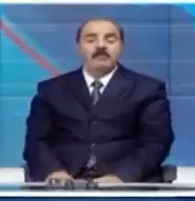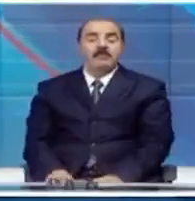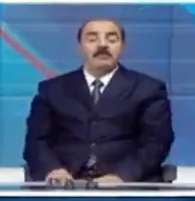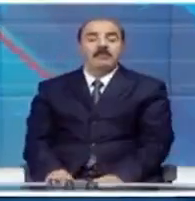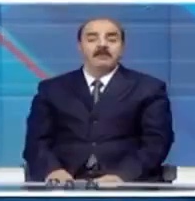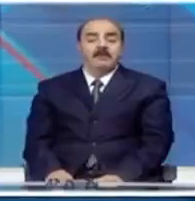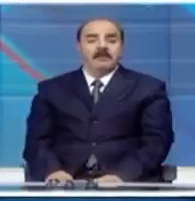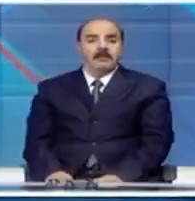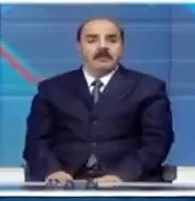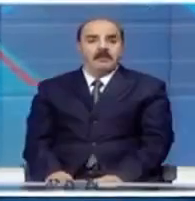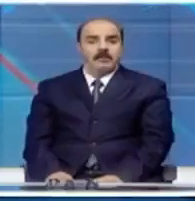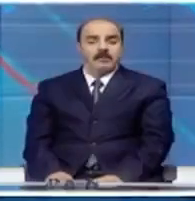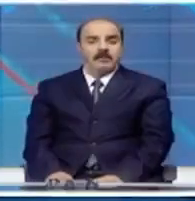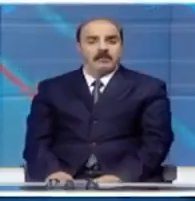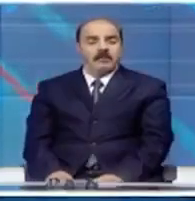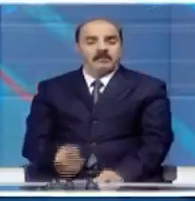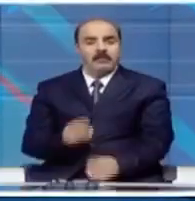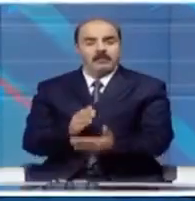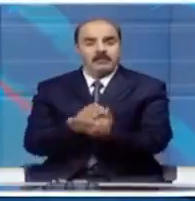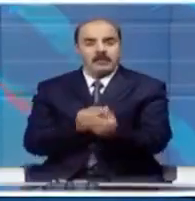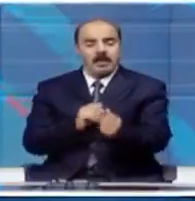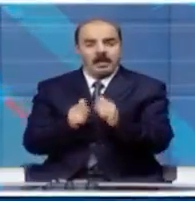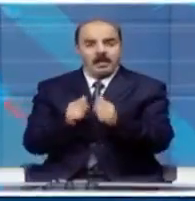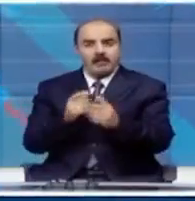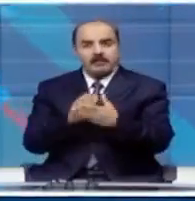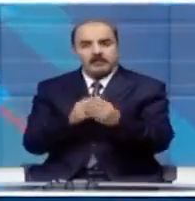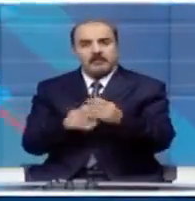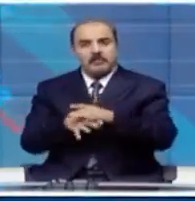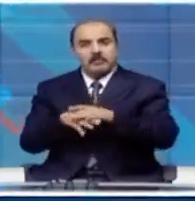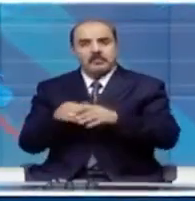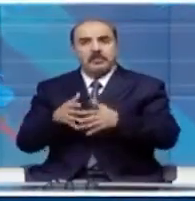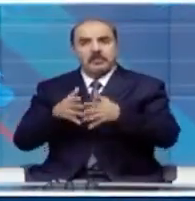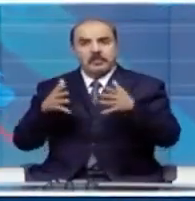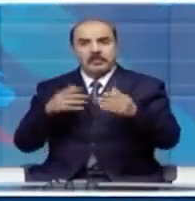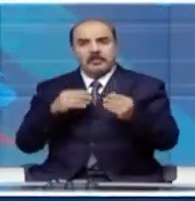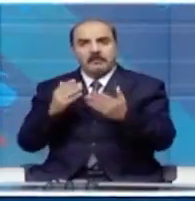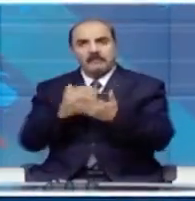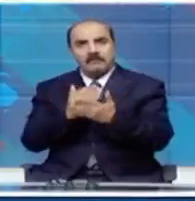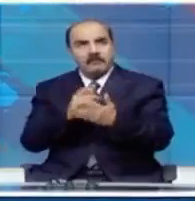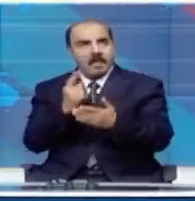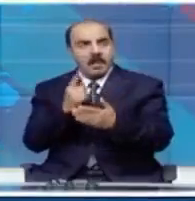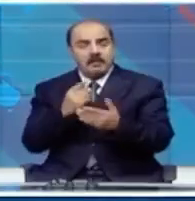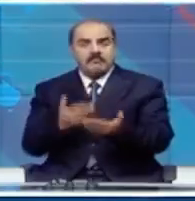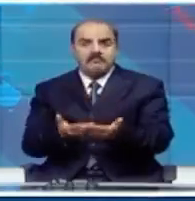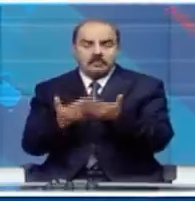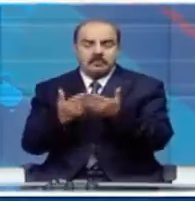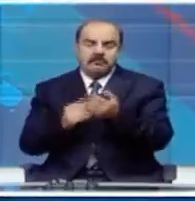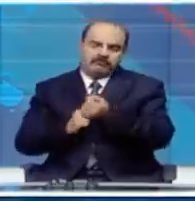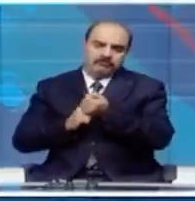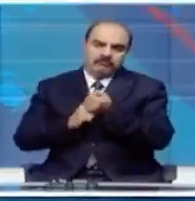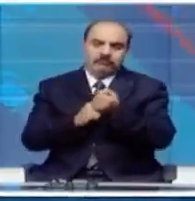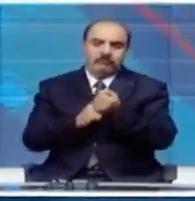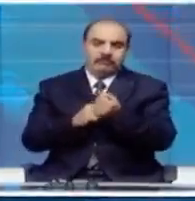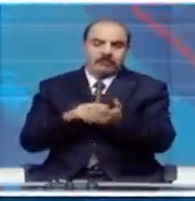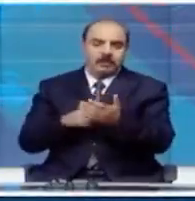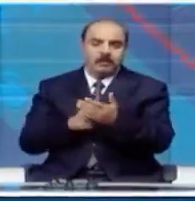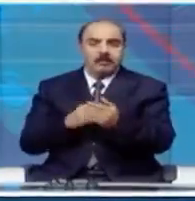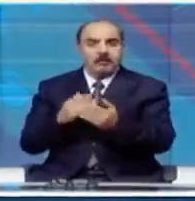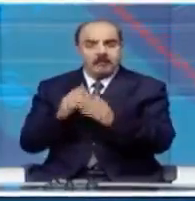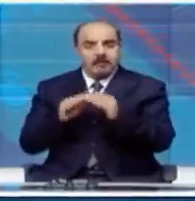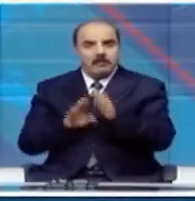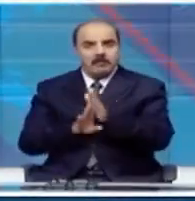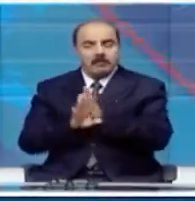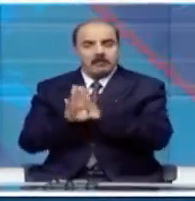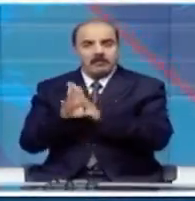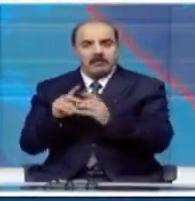الصدد بمواصله العمل على تطوير البرامج والمشروعات الاقتصاديه الوطنيه بما يعزز من قدره القتصاد المصري